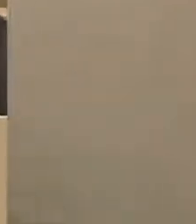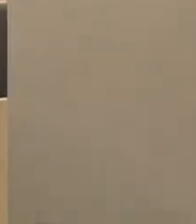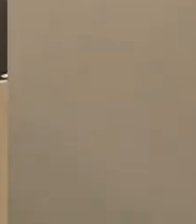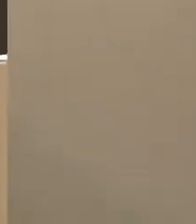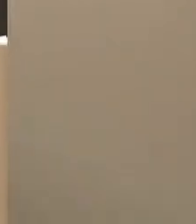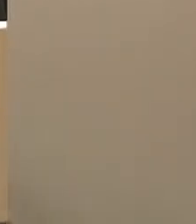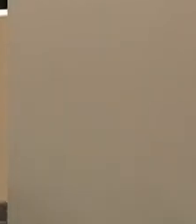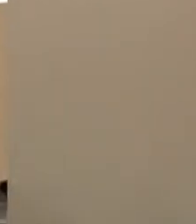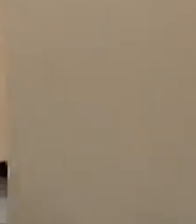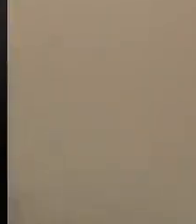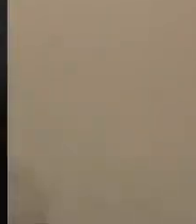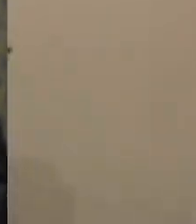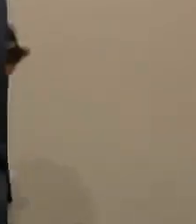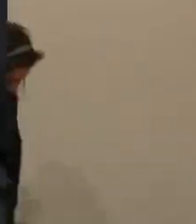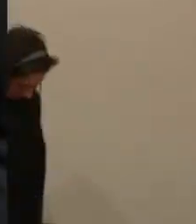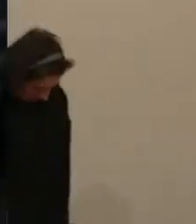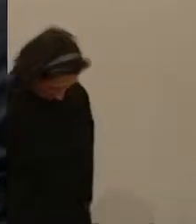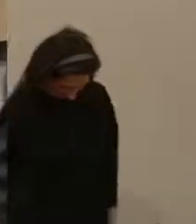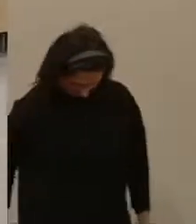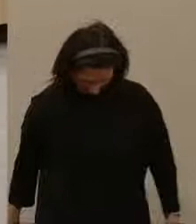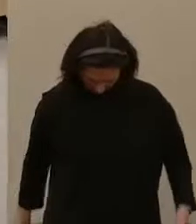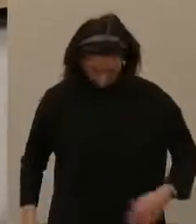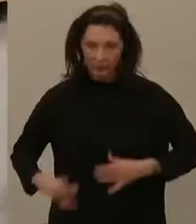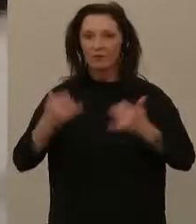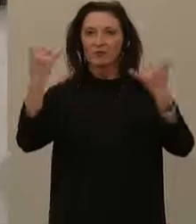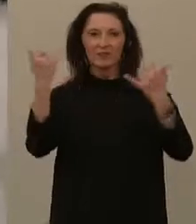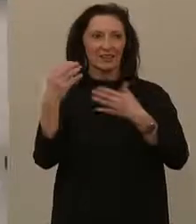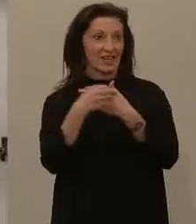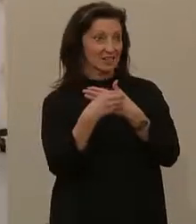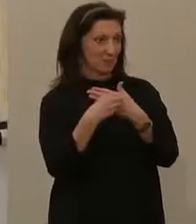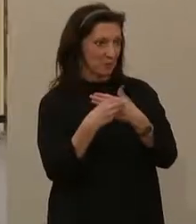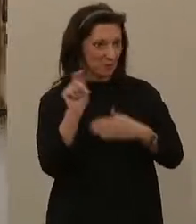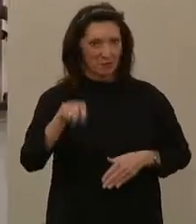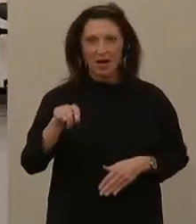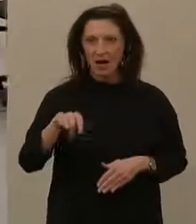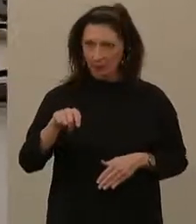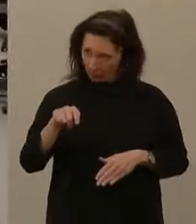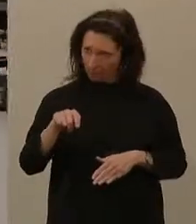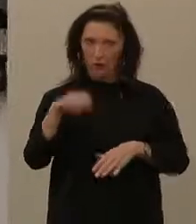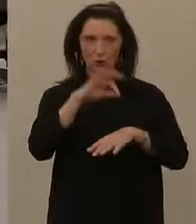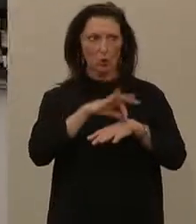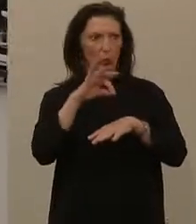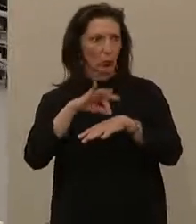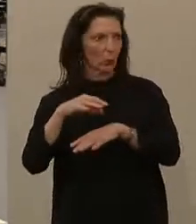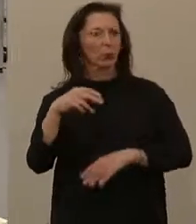Karl-Heinz Kopp von der ÖVP hofft, und so wird es auch wohl kommen, dass er in rund einer Stunde zum Vorsitzenden des